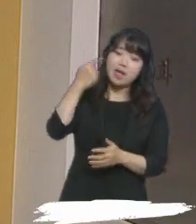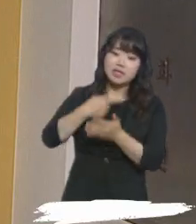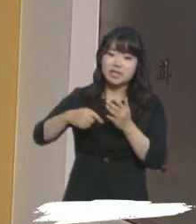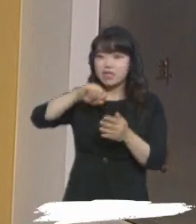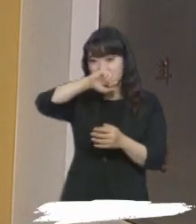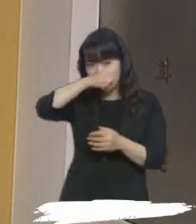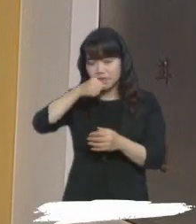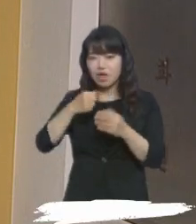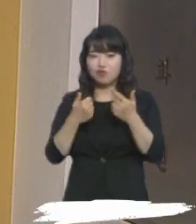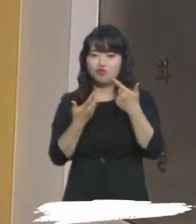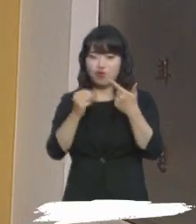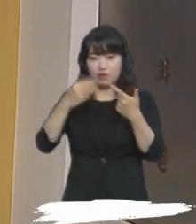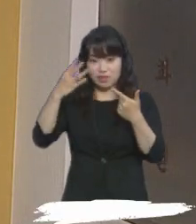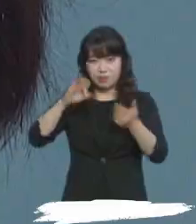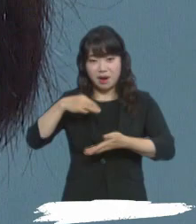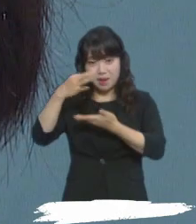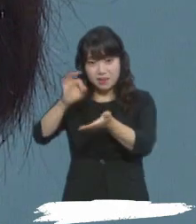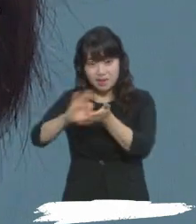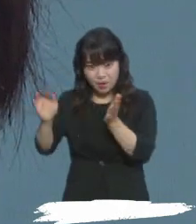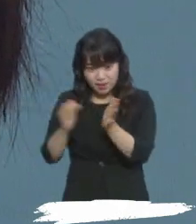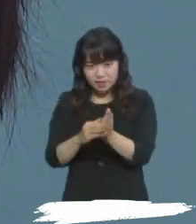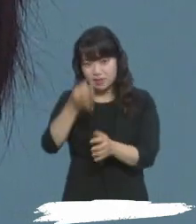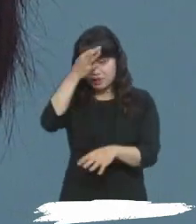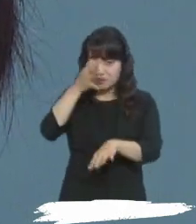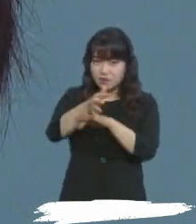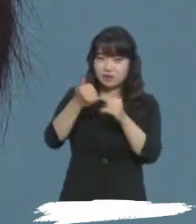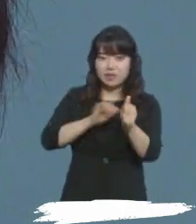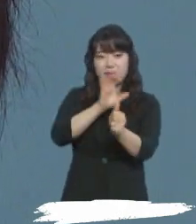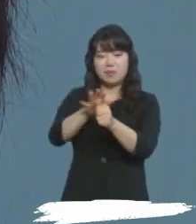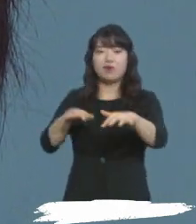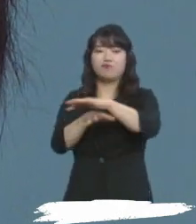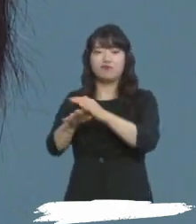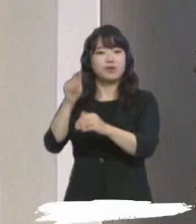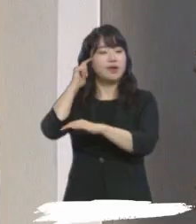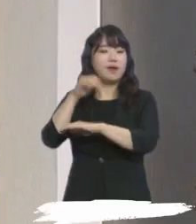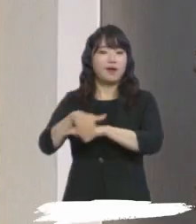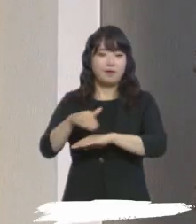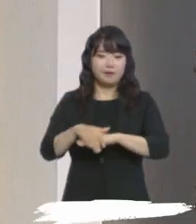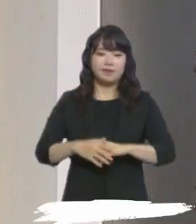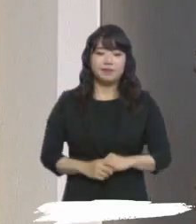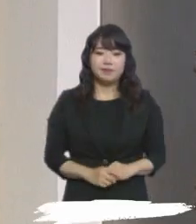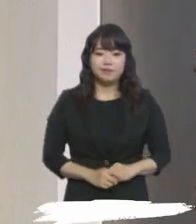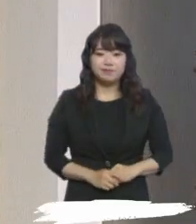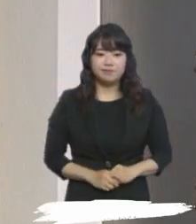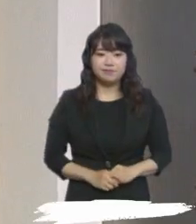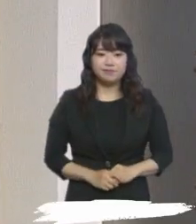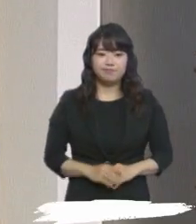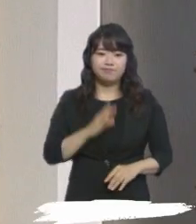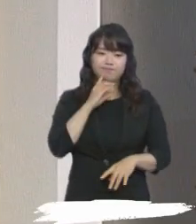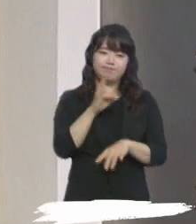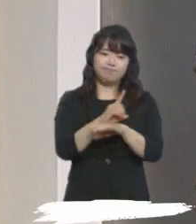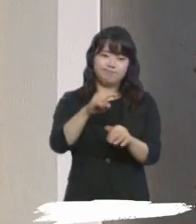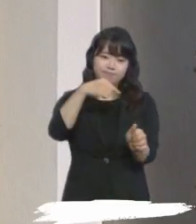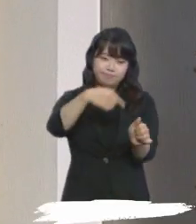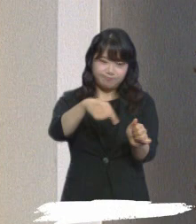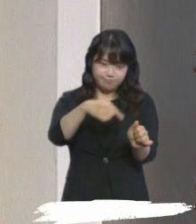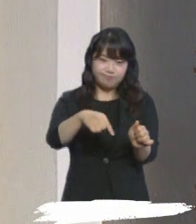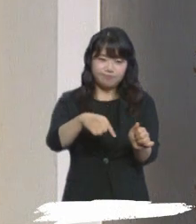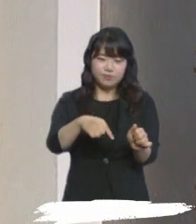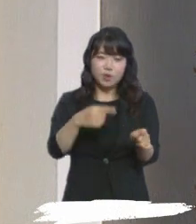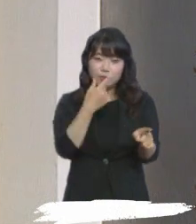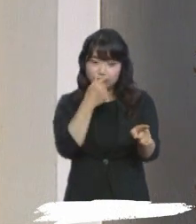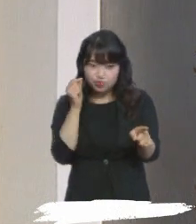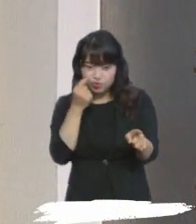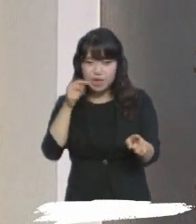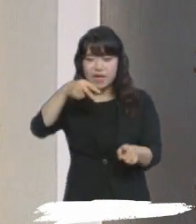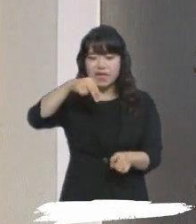6억 4천만 원이 투입됐으며 전문 업체가 운영을 맡게 됩니다. 디지털 교육에 취약한